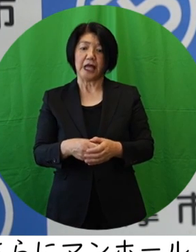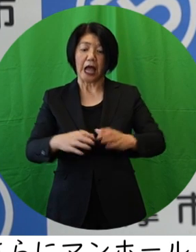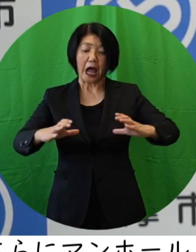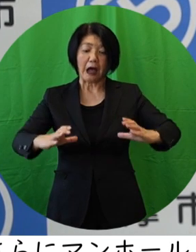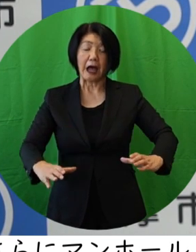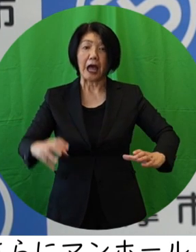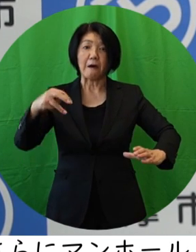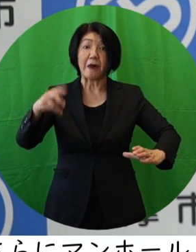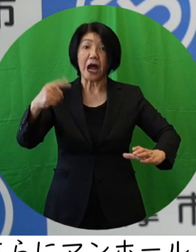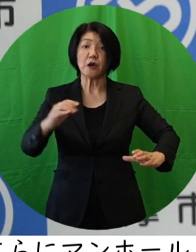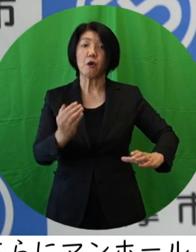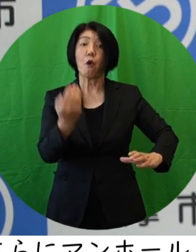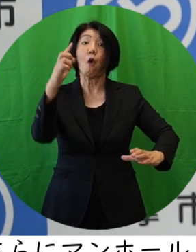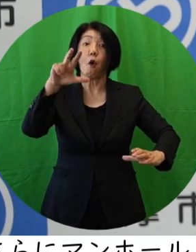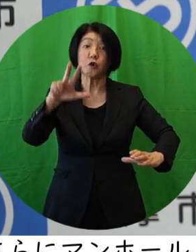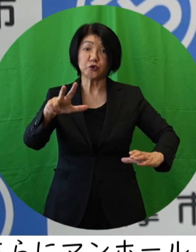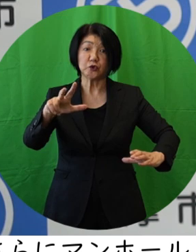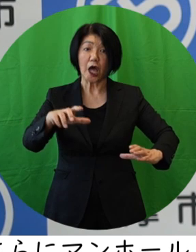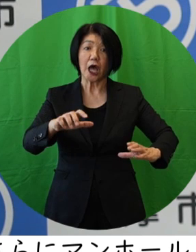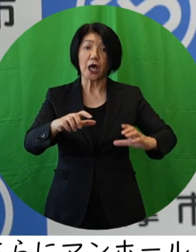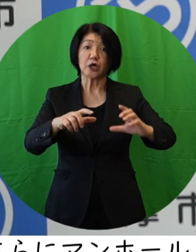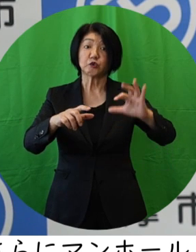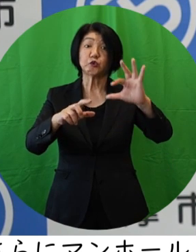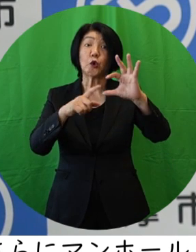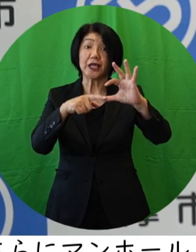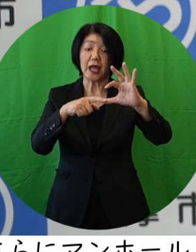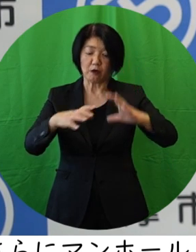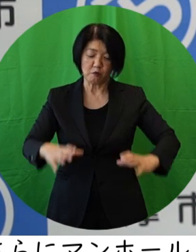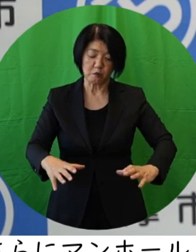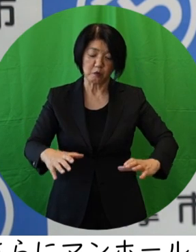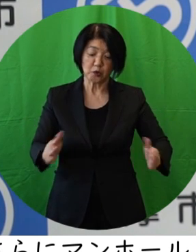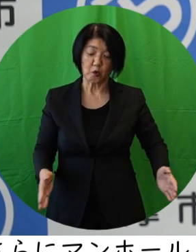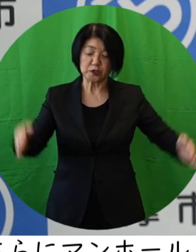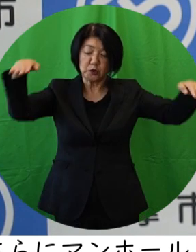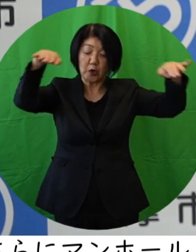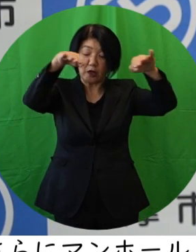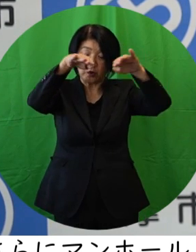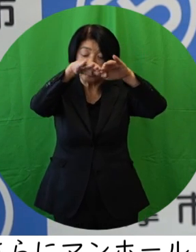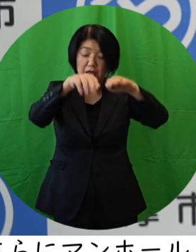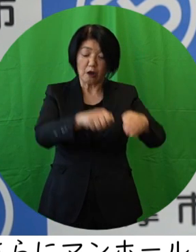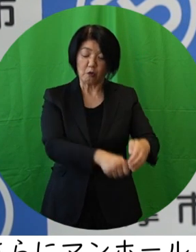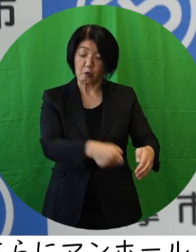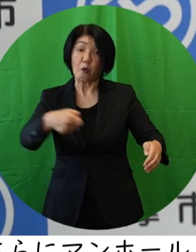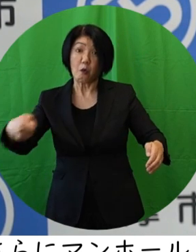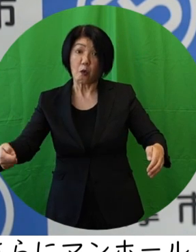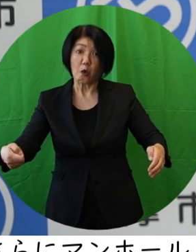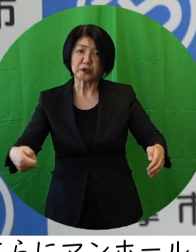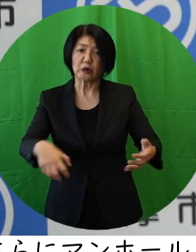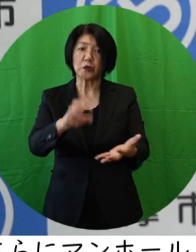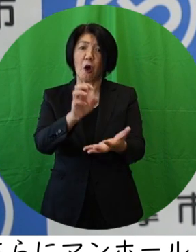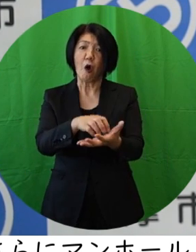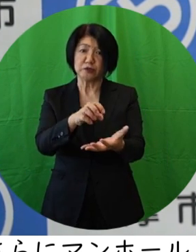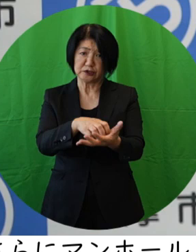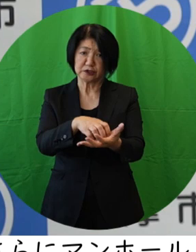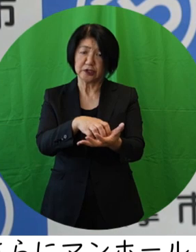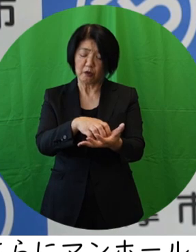トイレの設置訓練と消防団の協力によるマンホールトイレに溜まった物